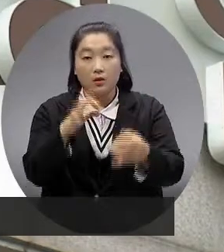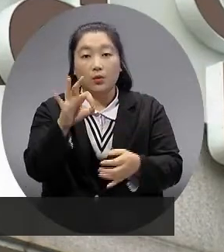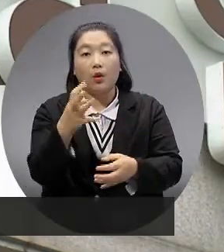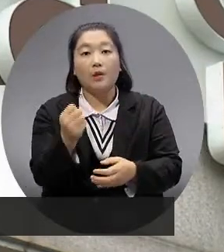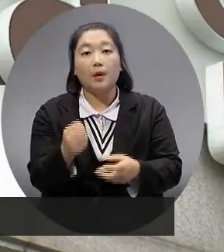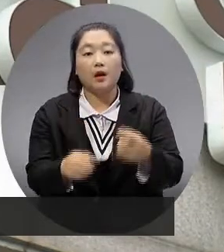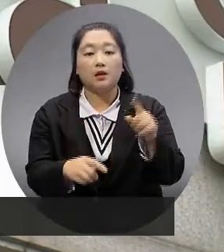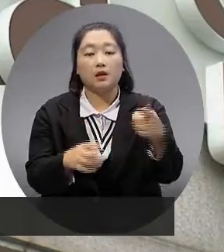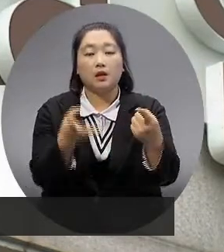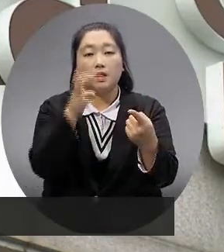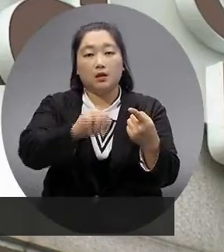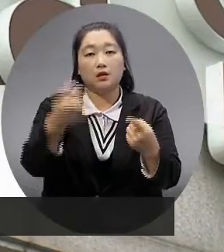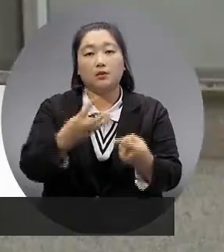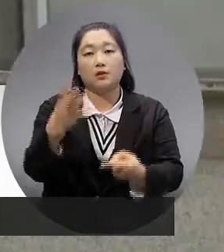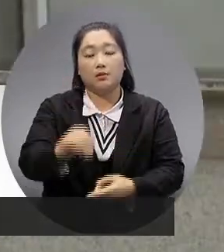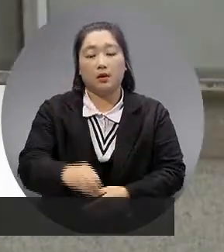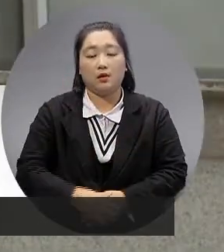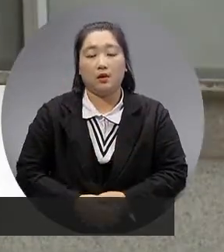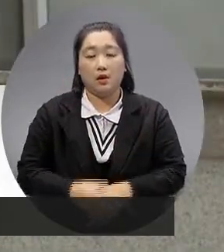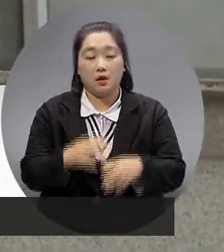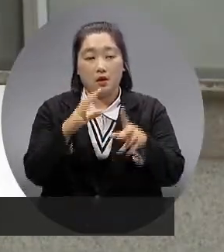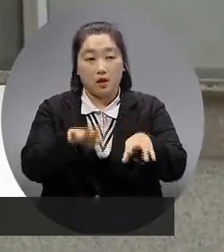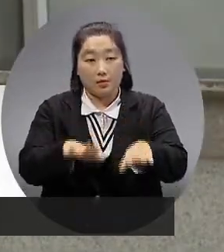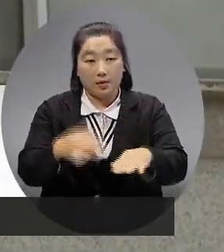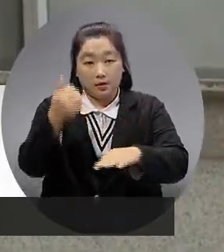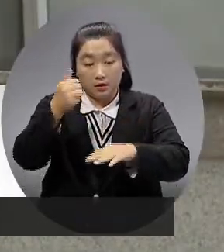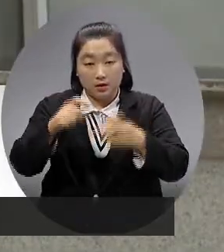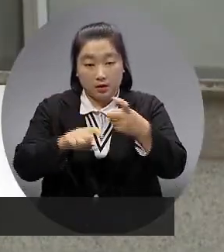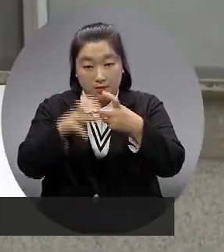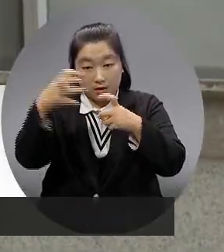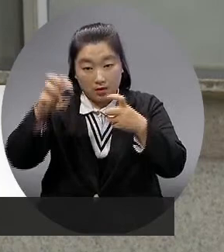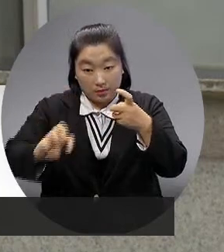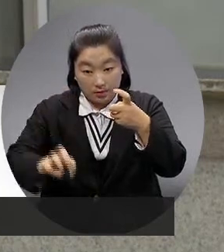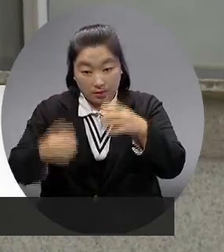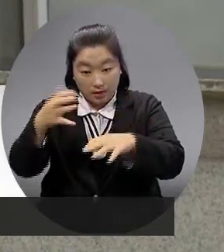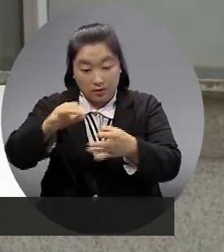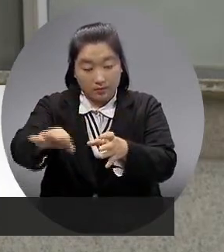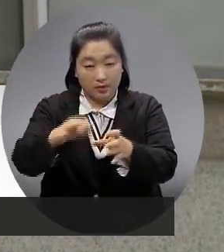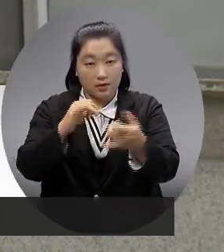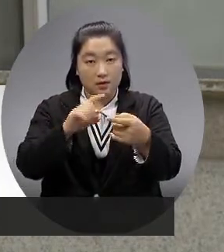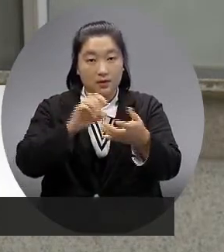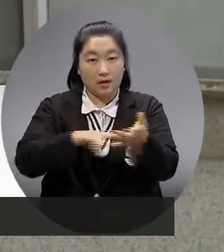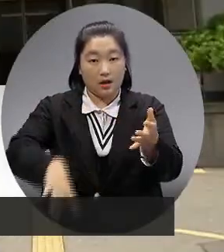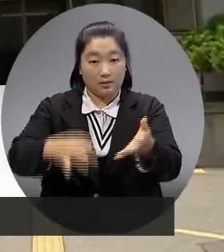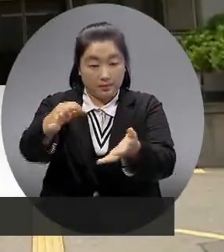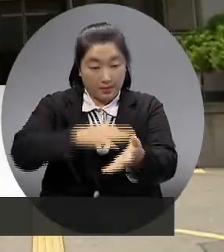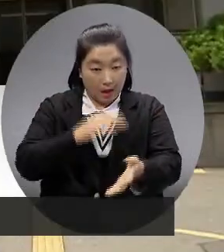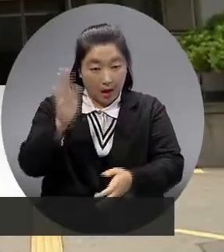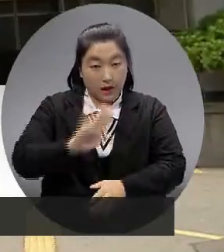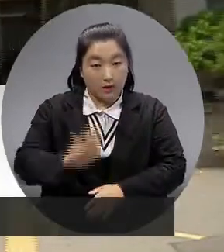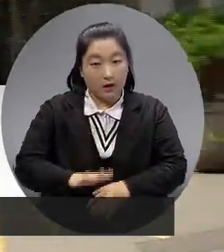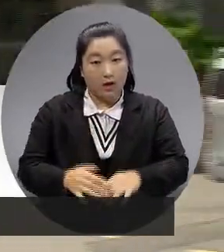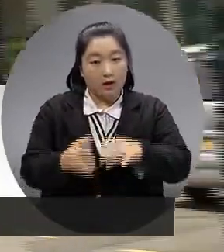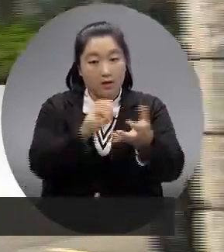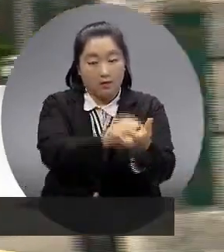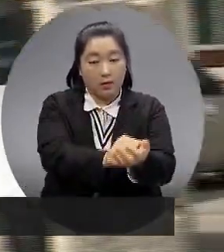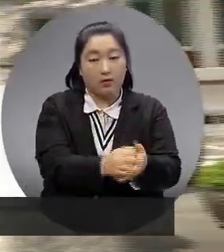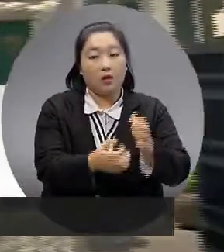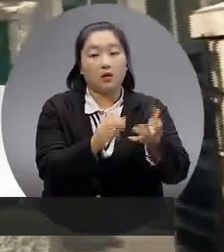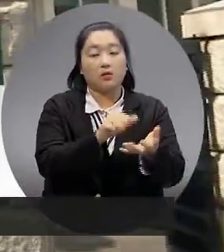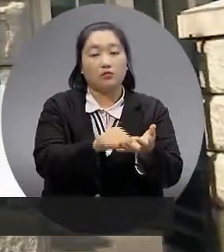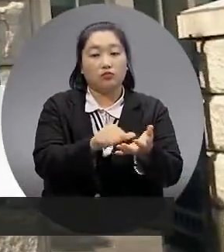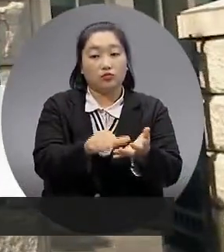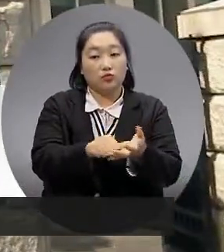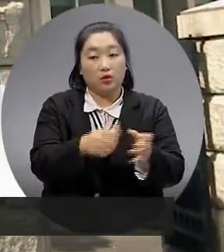원으로 청주시는 이번 달 말까지 밀린 세금을 내지 않으면 대여금고를 강제 개봉하고 안에 있는 금품을